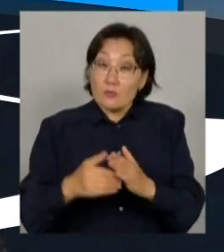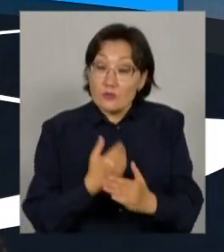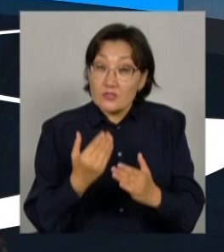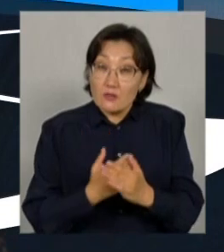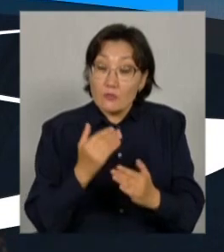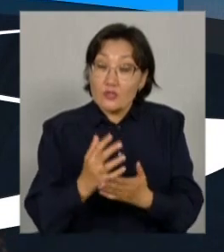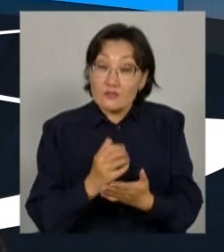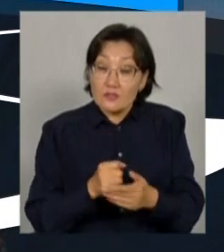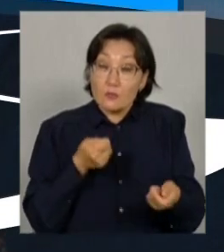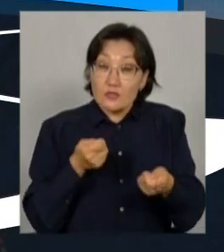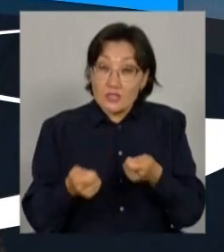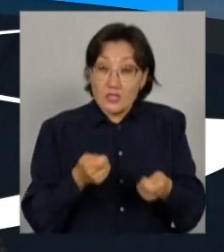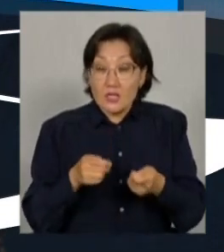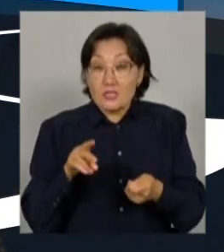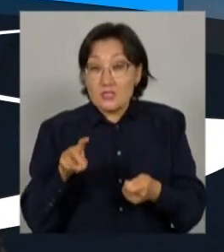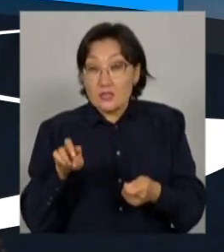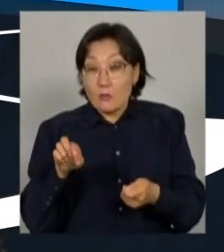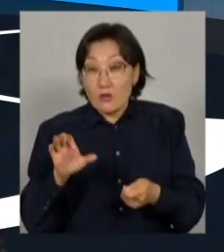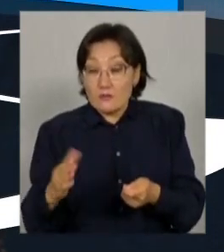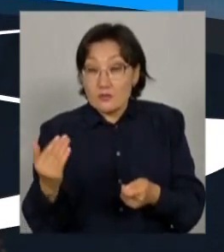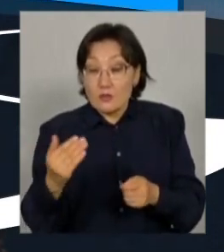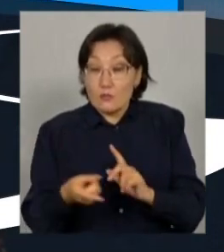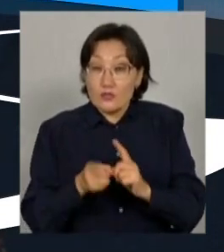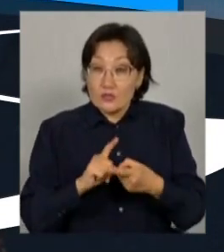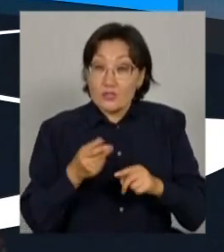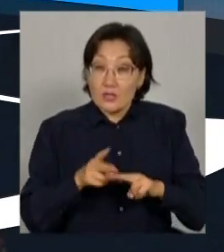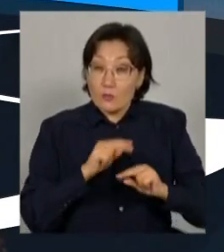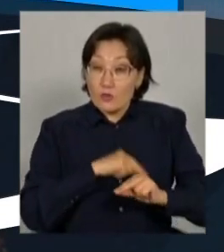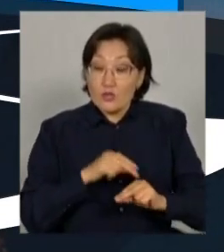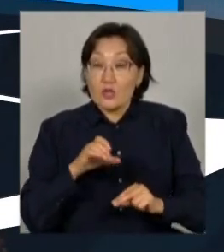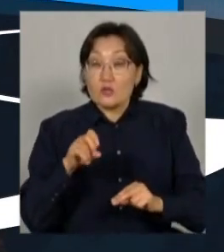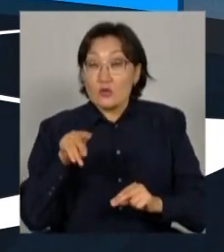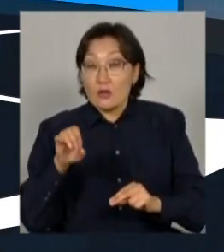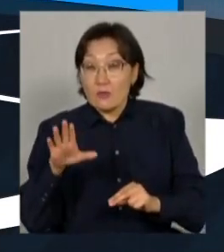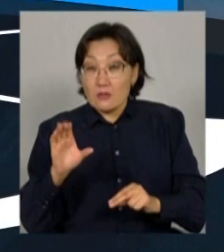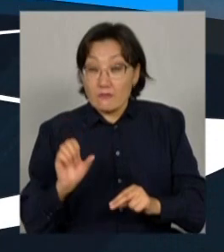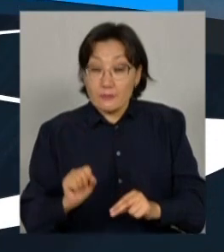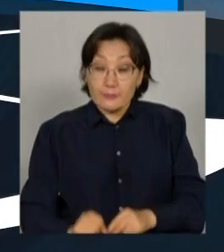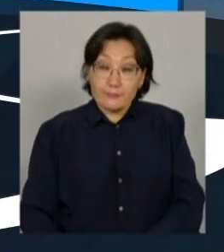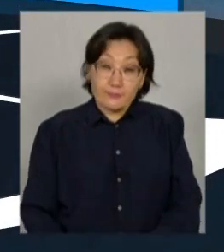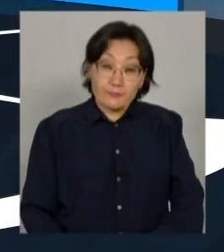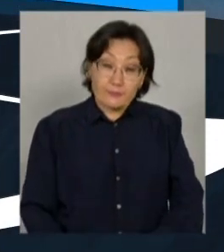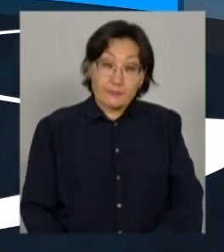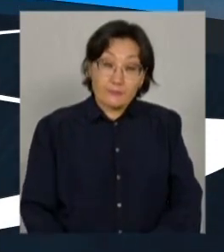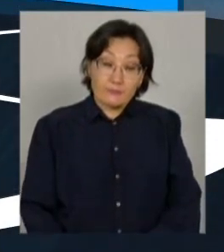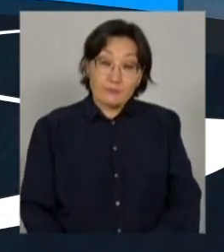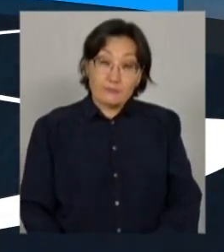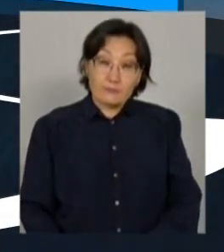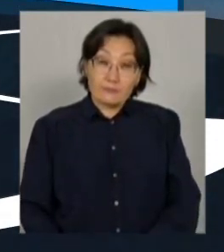природных ресурсов возглавил Ерлан Нысанбаев. Он сменил на этом посту Зульфию Сулейменову.